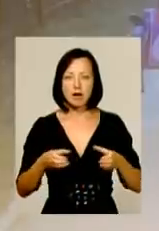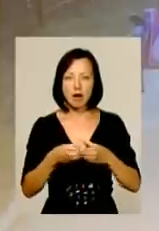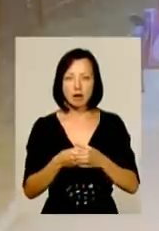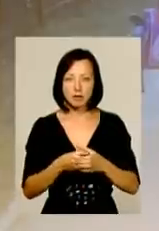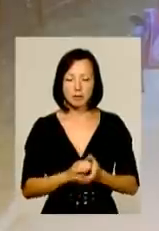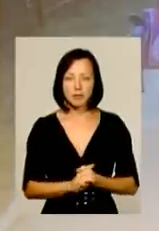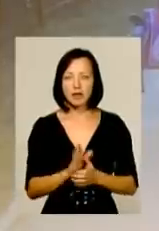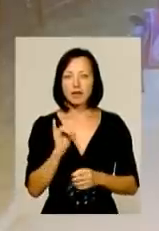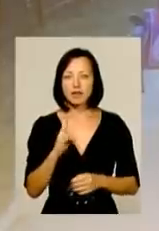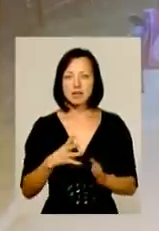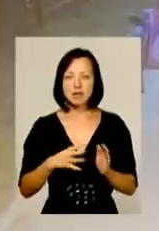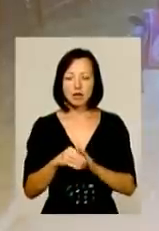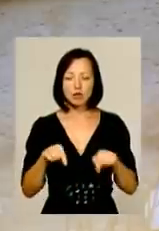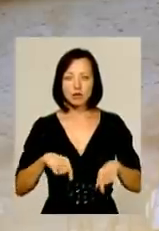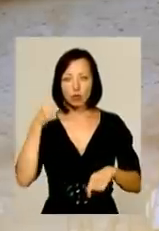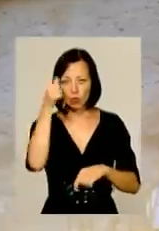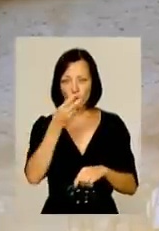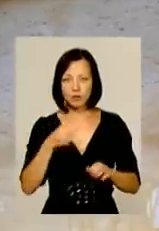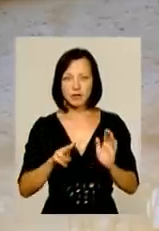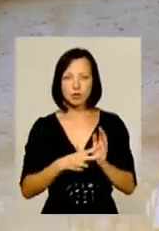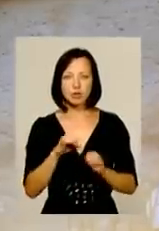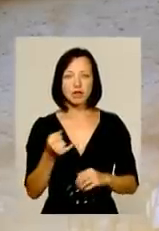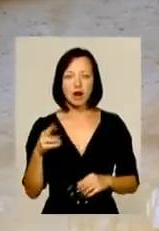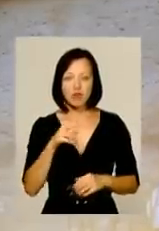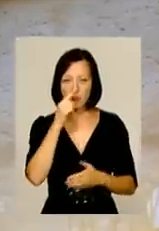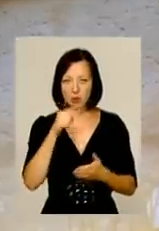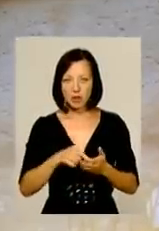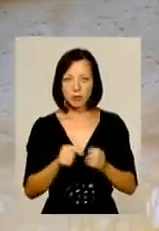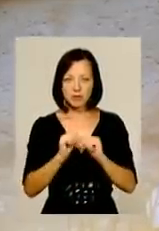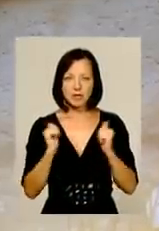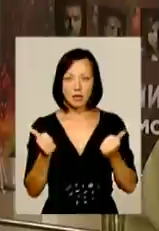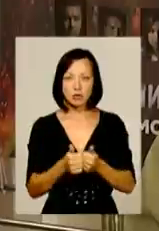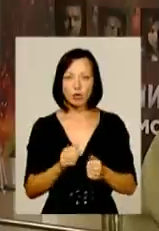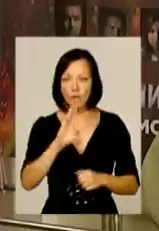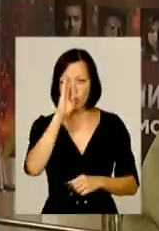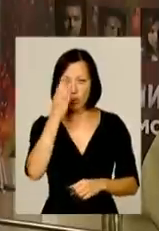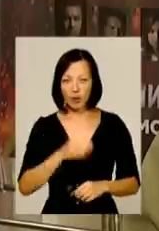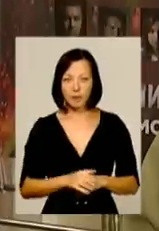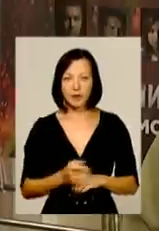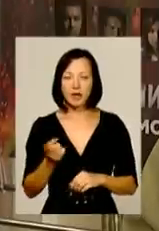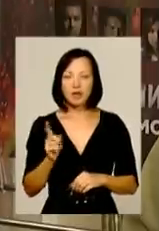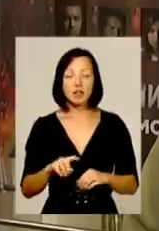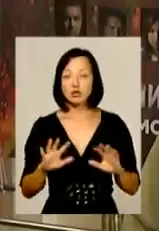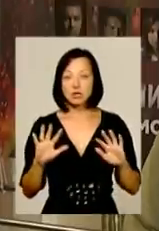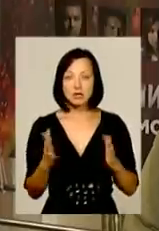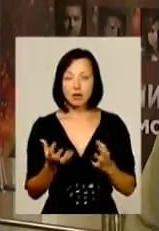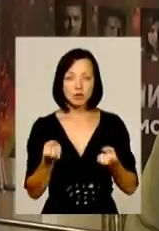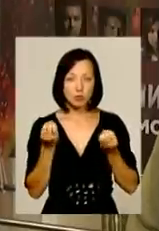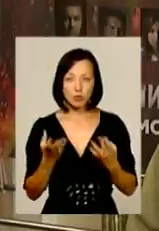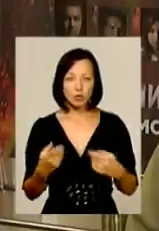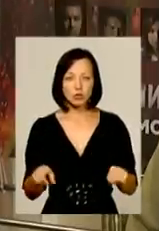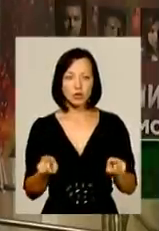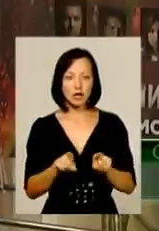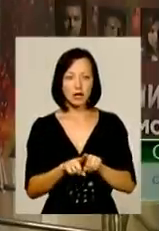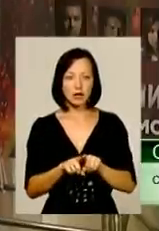«Мауглі». Він загинув уже цьогоріч, 27 травня, потрапивши в засідку ворога. Де, що сталося, просто такий, ну,